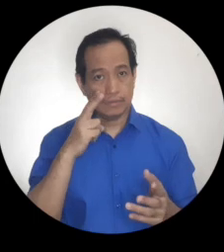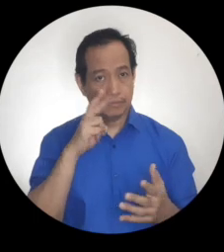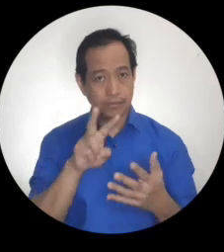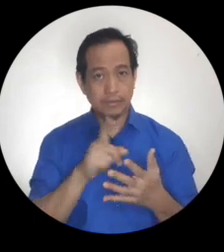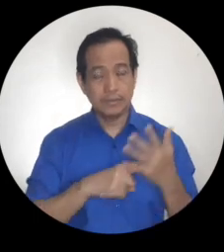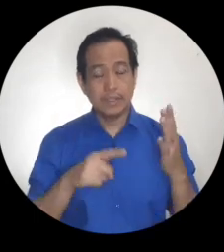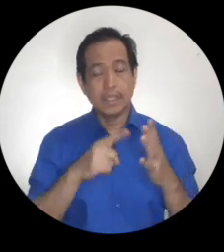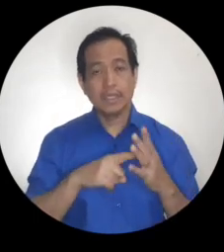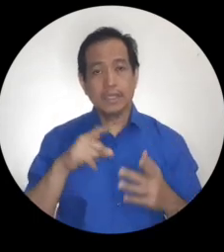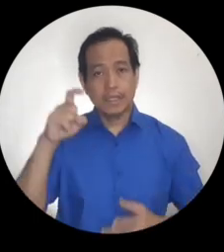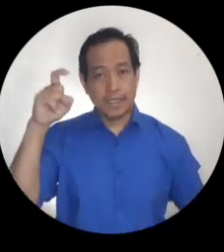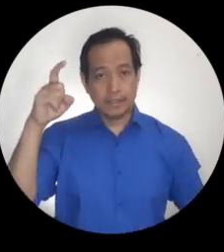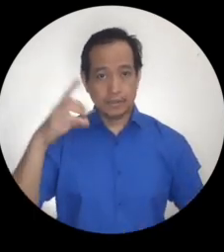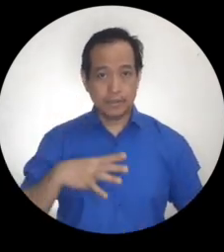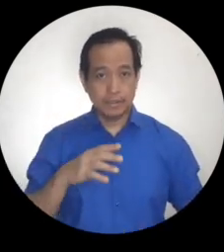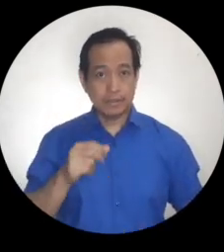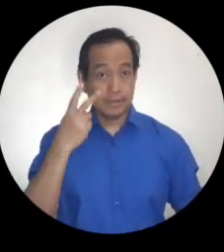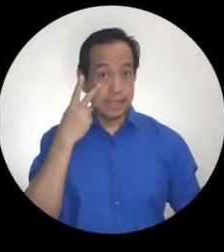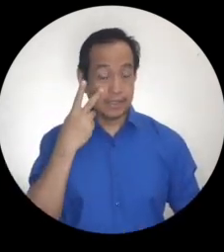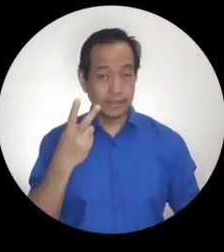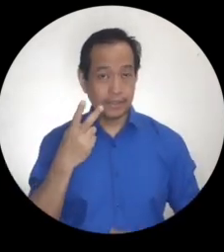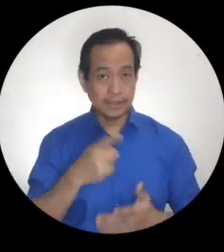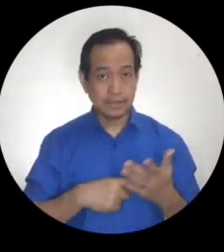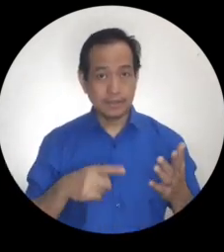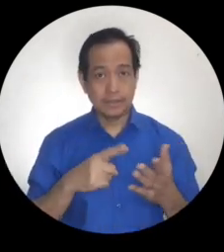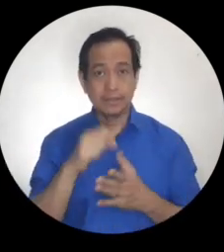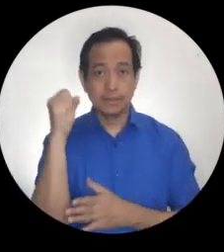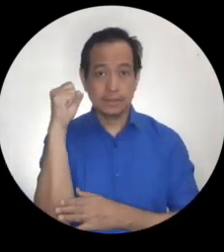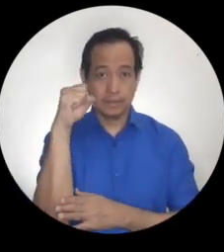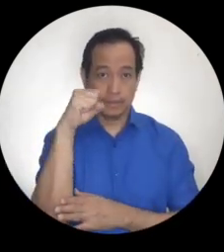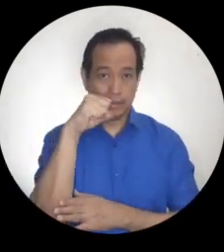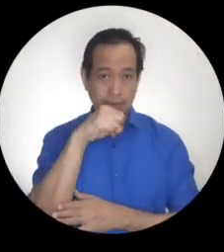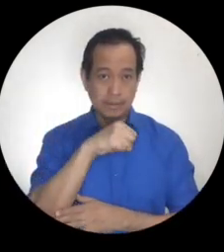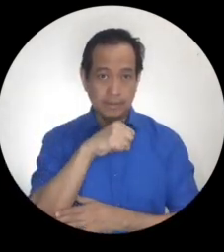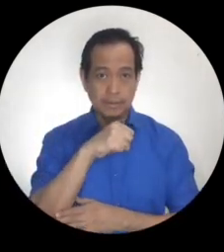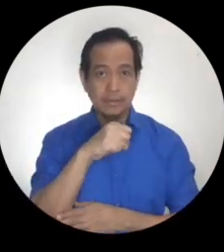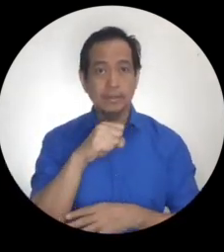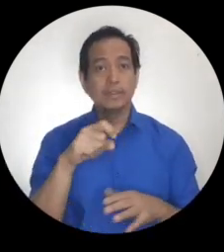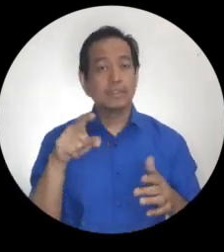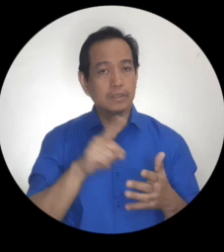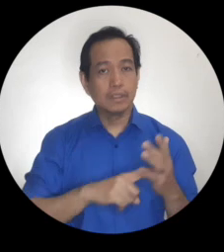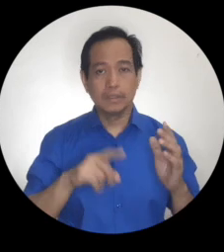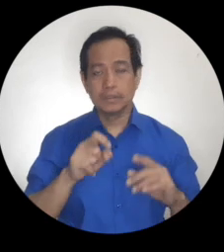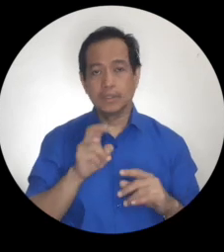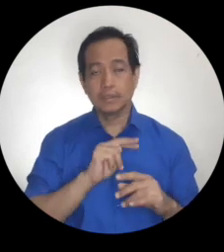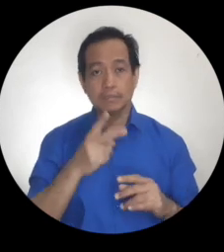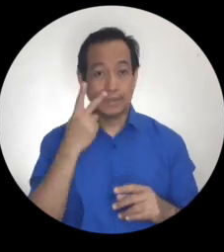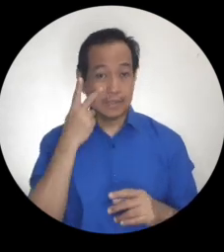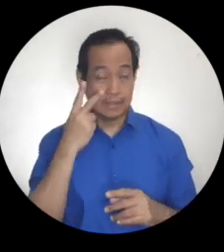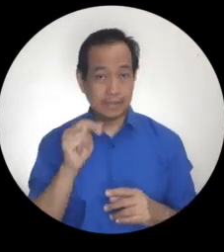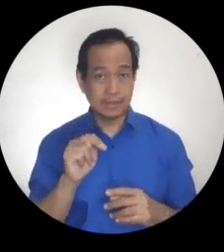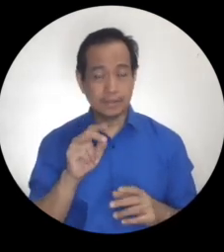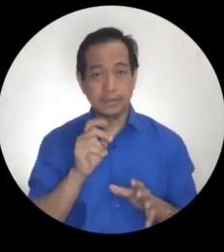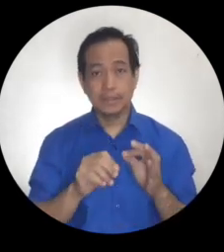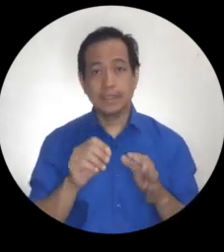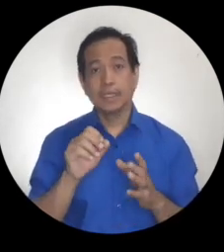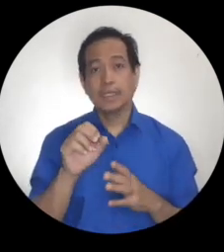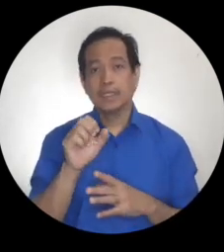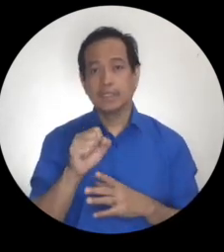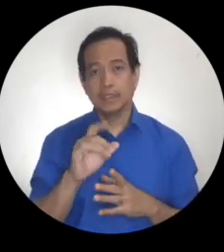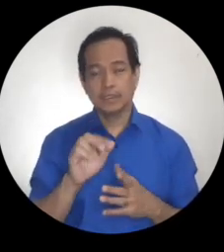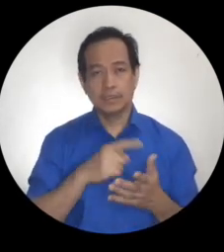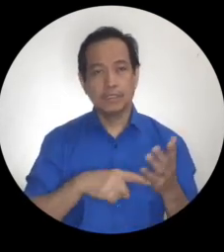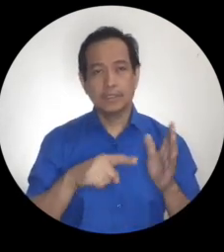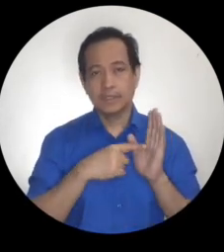ng front view yung x-ray, nandun yung, dun mo makikita na may kurba. Hindi dapat makita yon. Ang